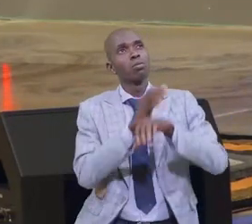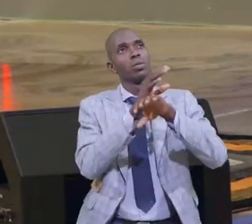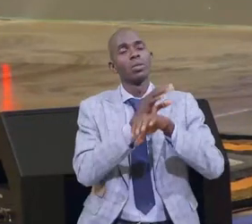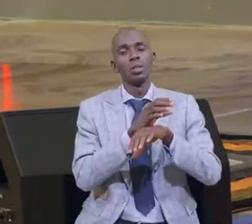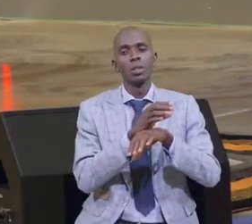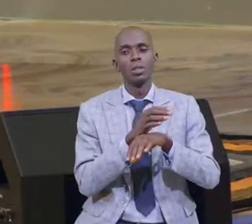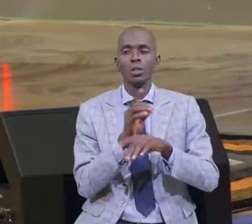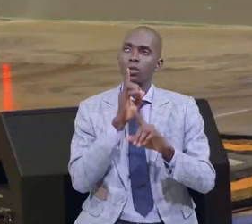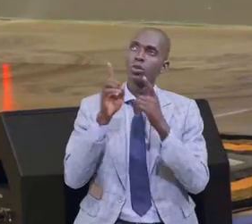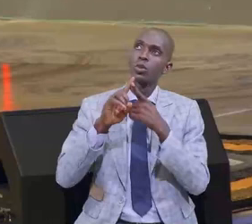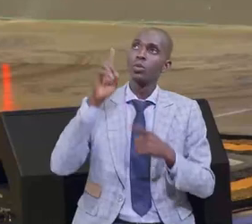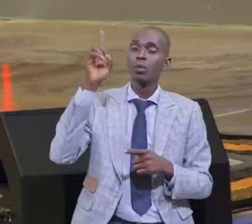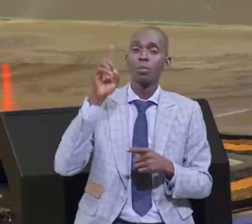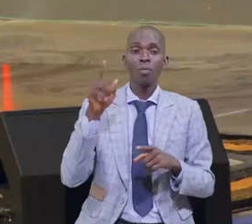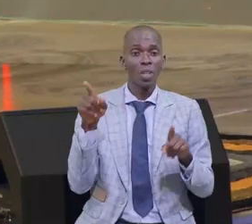au Seigneur.